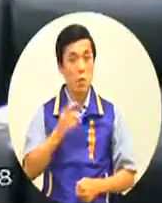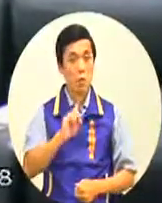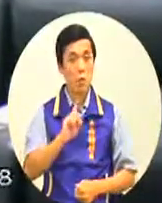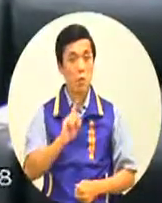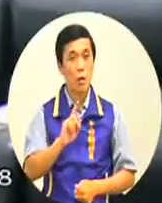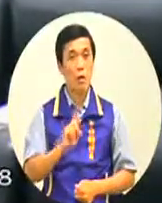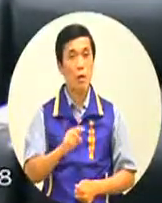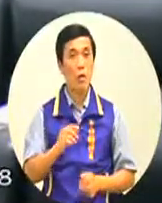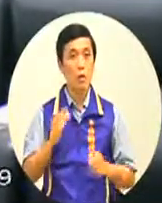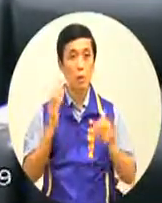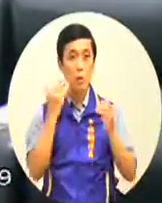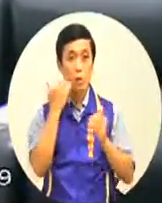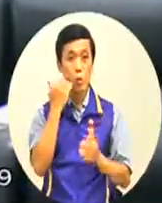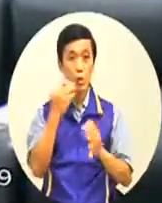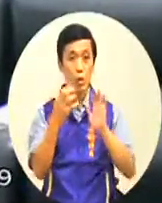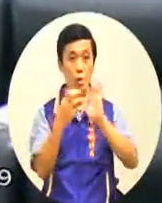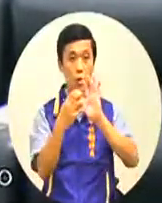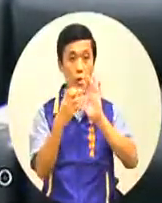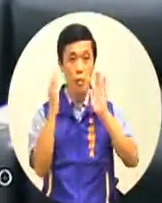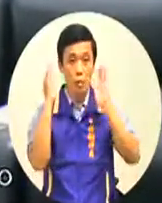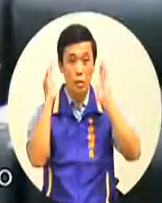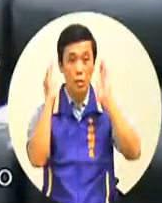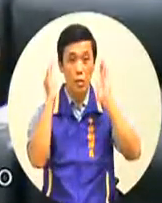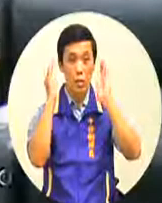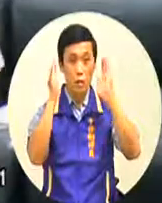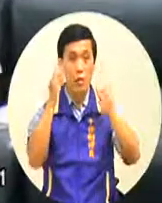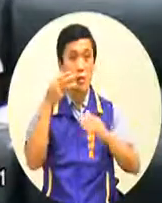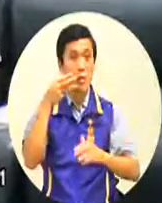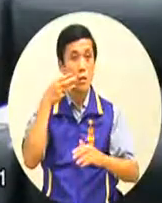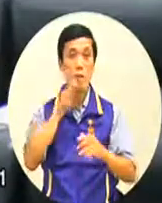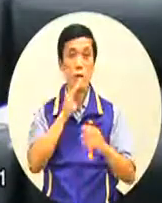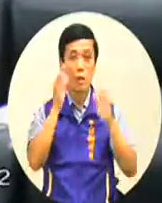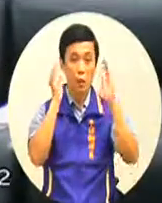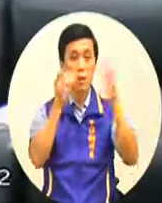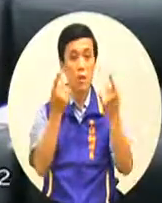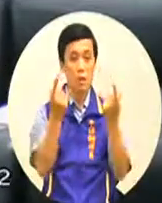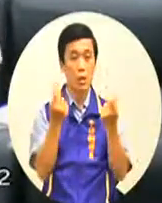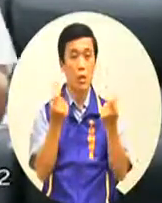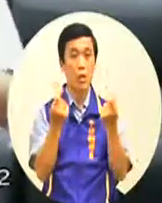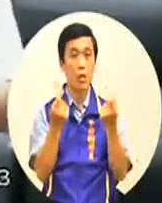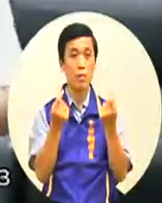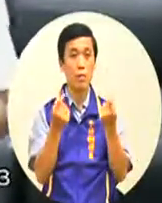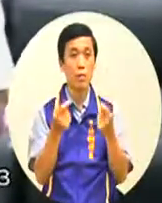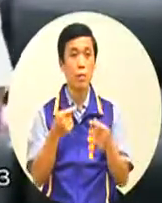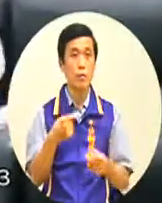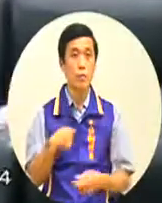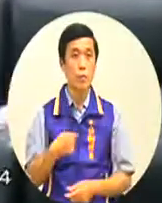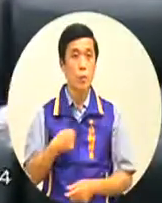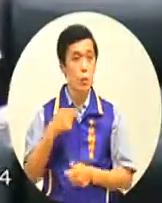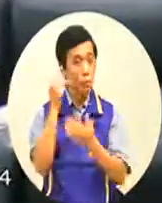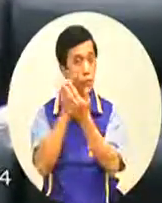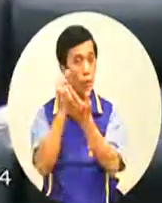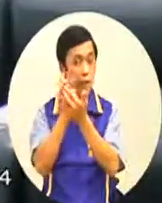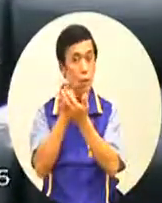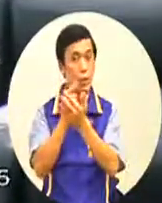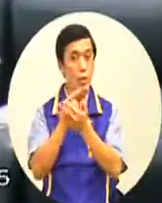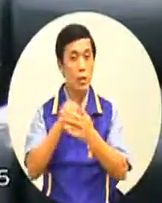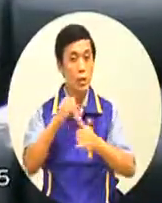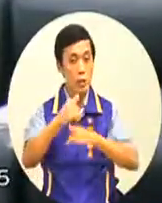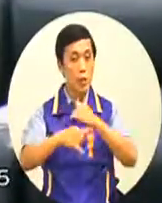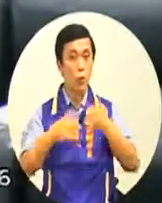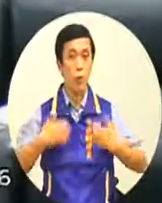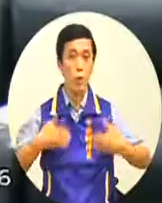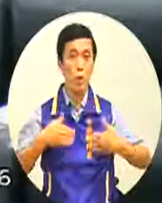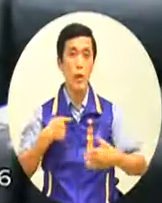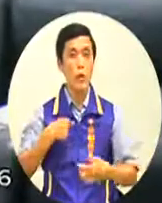也啦。从事政治服务也没有那么困难。对我来讲，我都感觉我做医治，我每天都过得足快乐。我都做我想做的事啊，